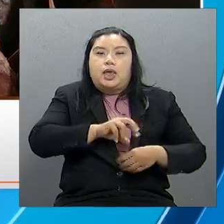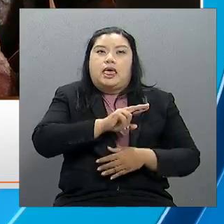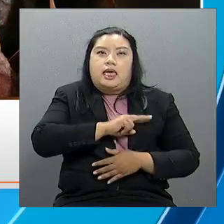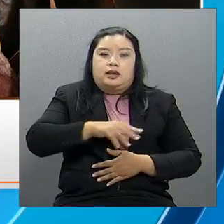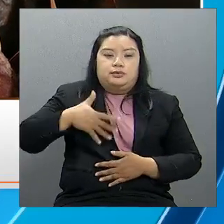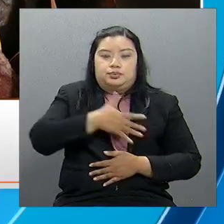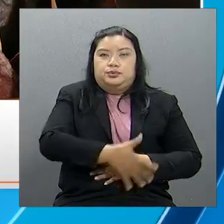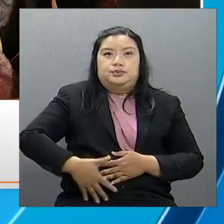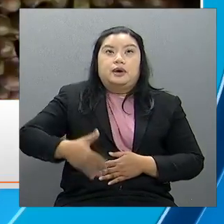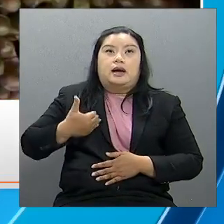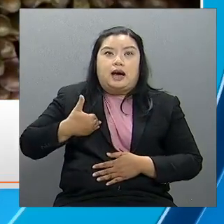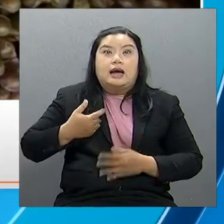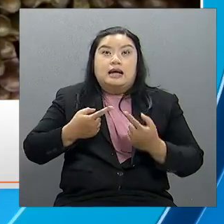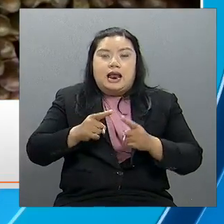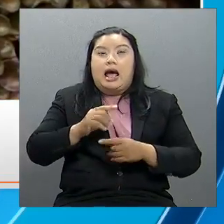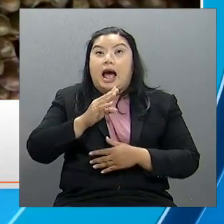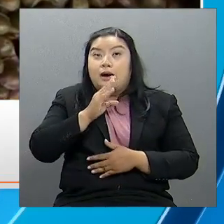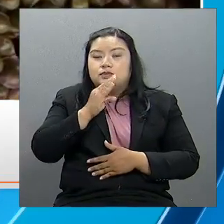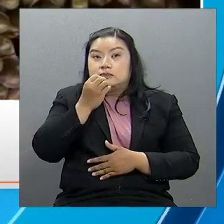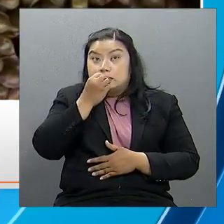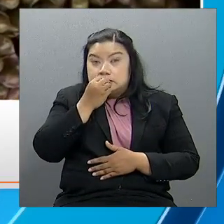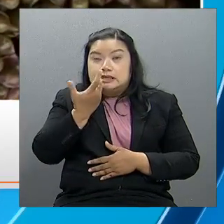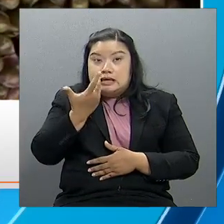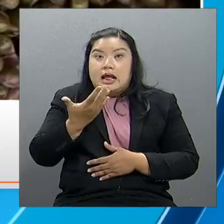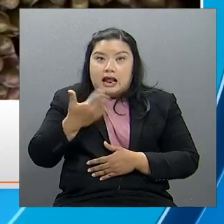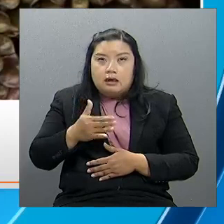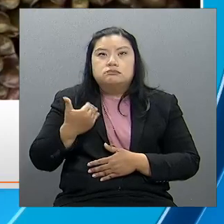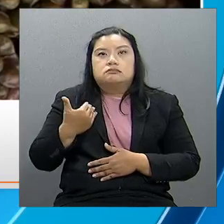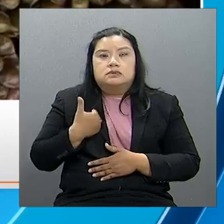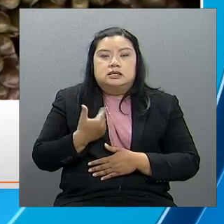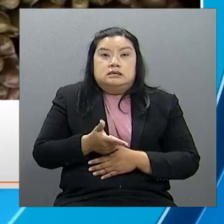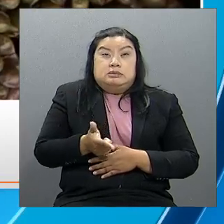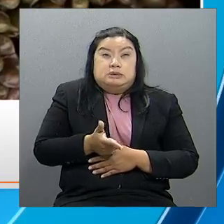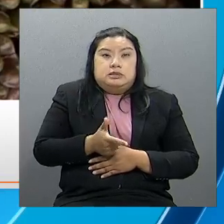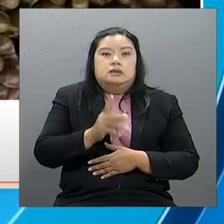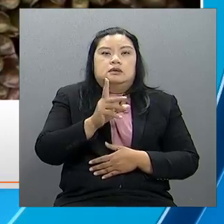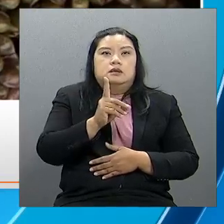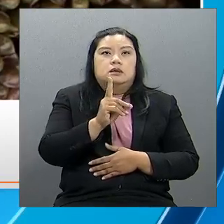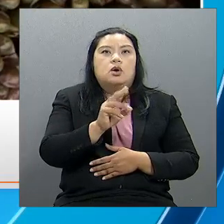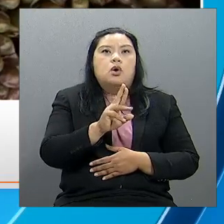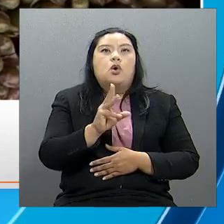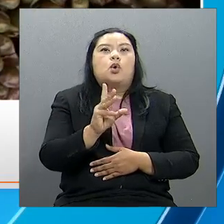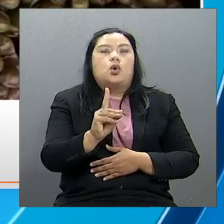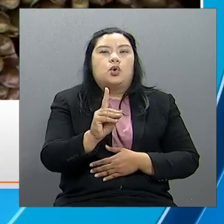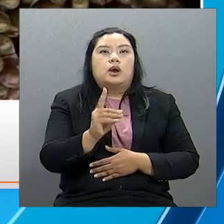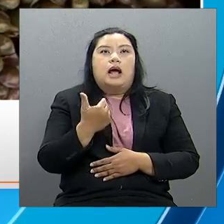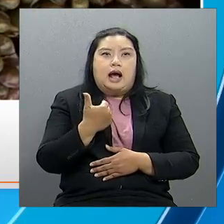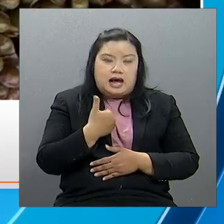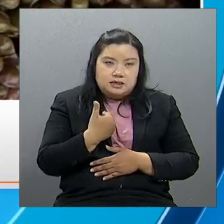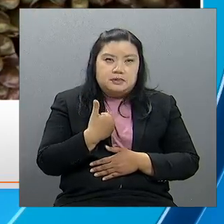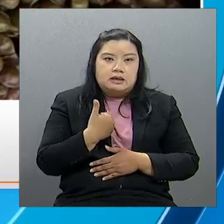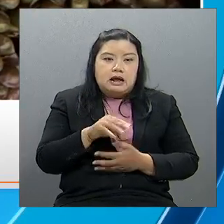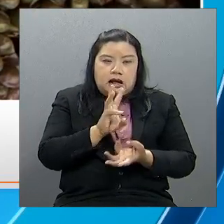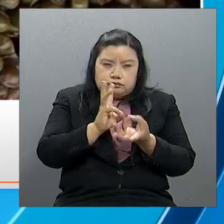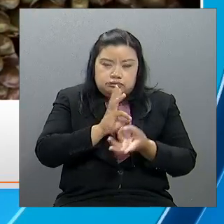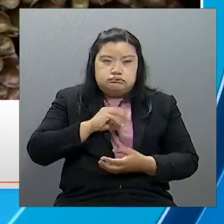าวะเป็นกรดก็จะทำให้เกิดการตกตะกอนในระบบทางเดินปัสสาวะไม่ว่าจะเป็นในกล้วยไตท่อไตท่อปัสสาวะก